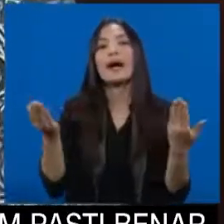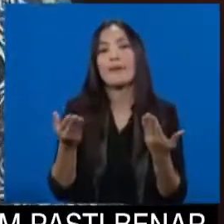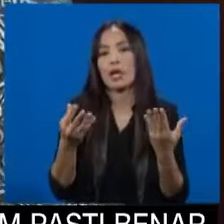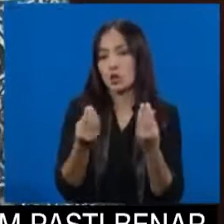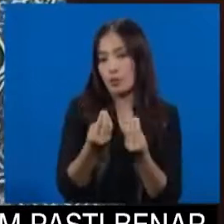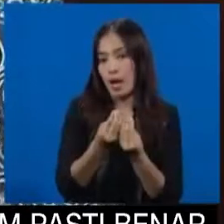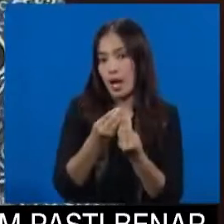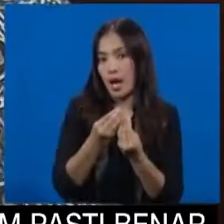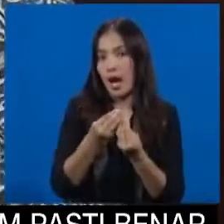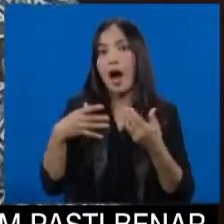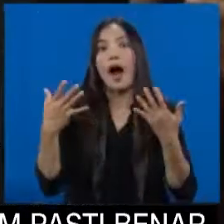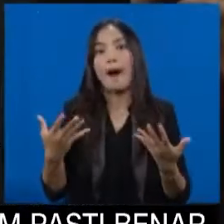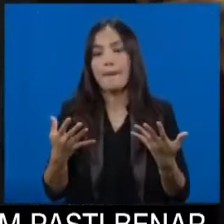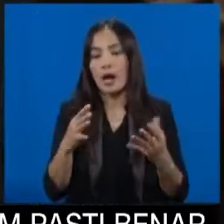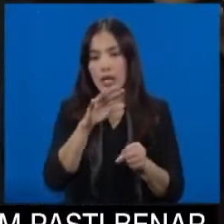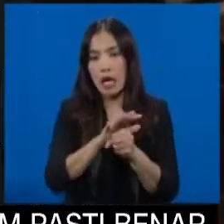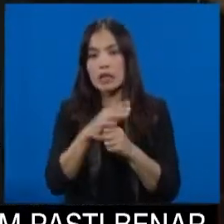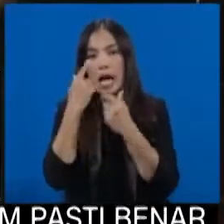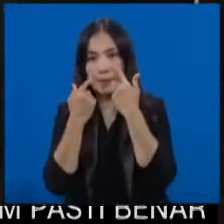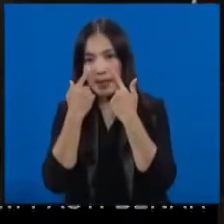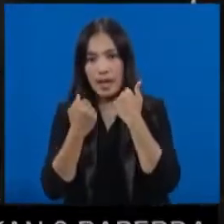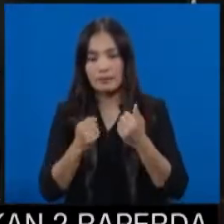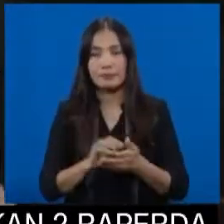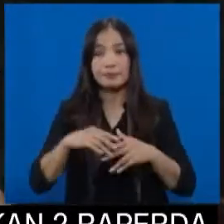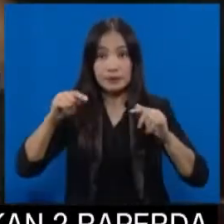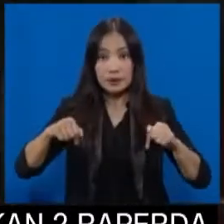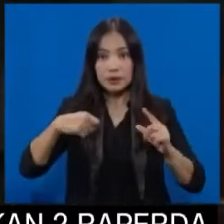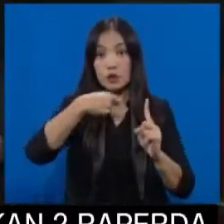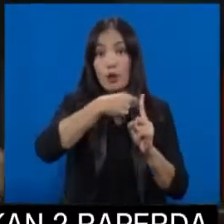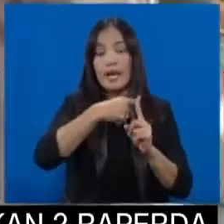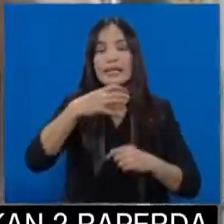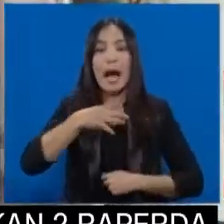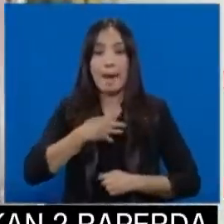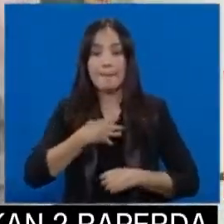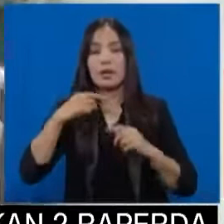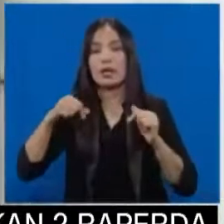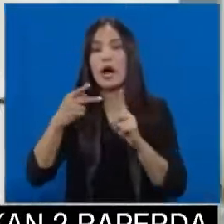Dan kadarnya apa gas air mata itu nanti kita. Hingga saat ini Komnas HAM juga masih menunggu